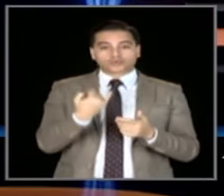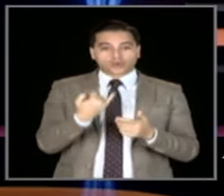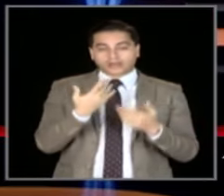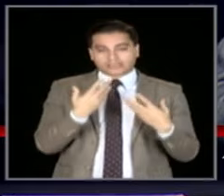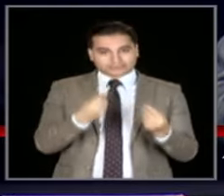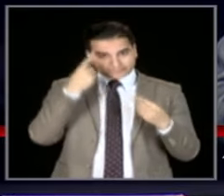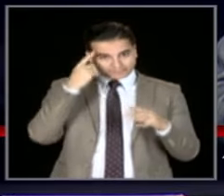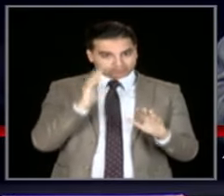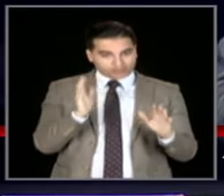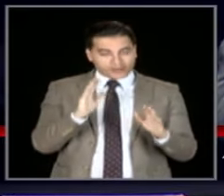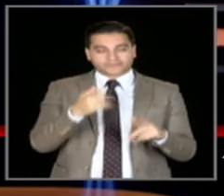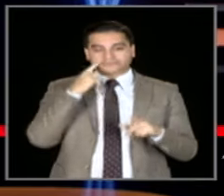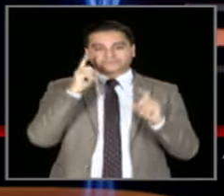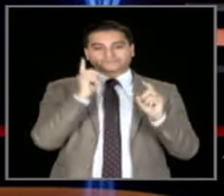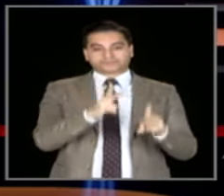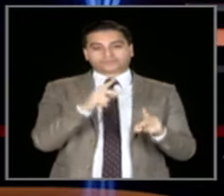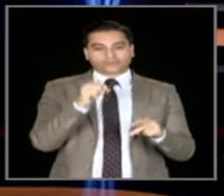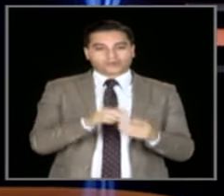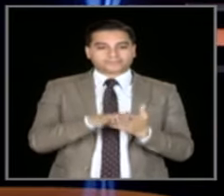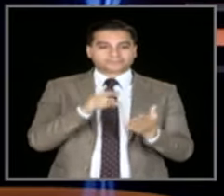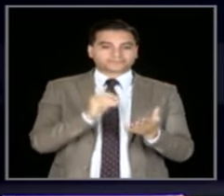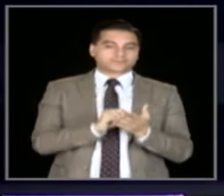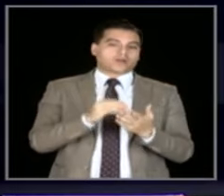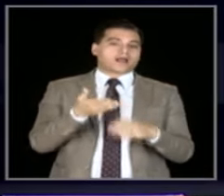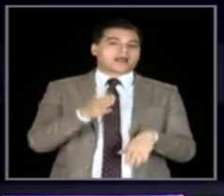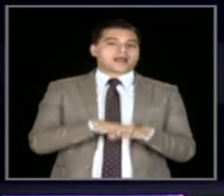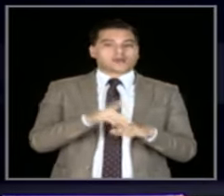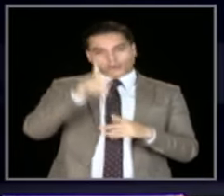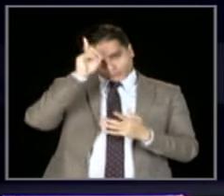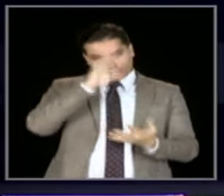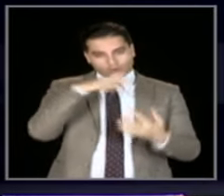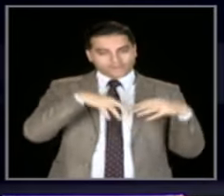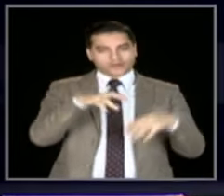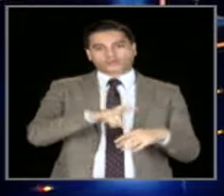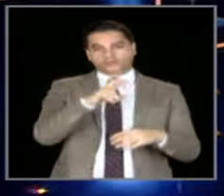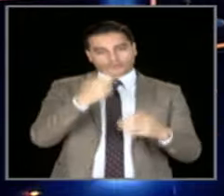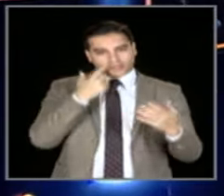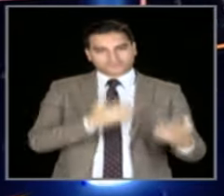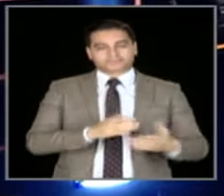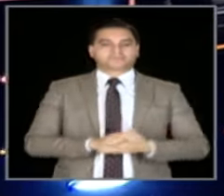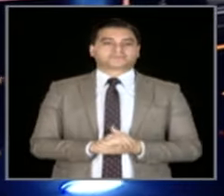عارف والله. لسه مش عارفين. طيب تمام. جغرافيا، والسؤال هو: